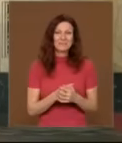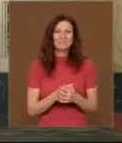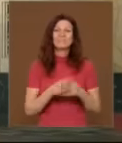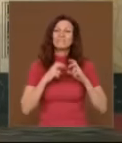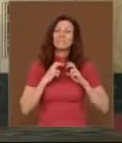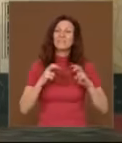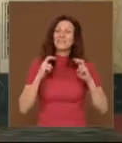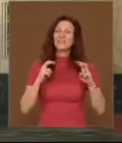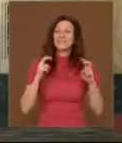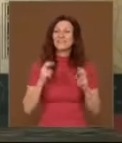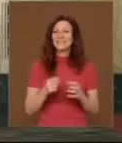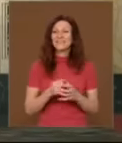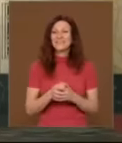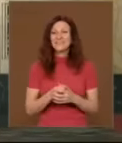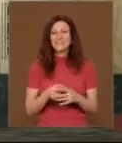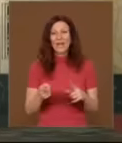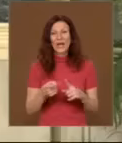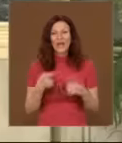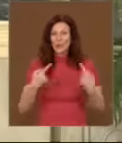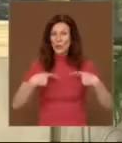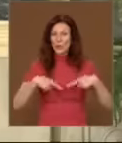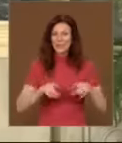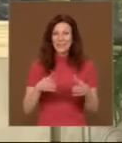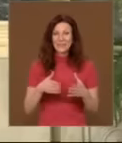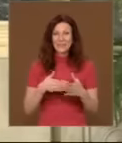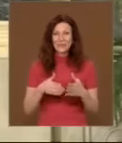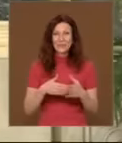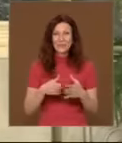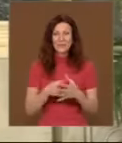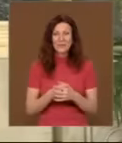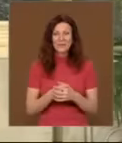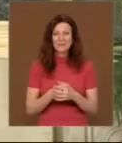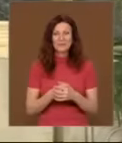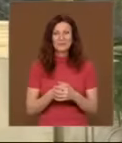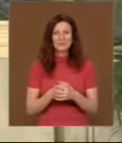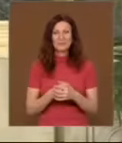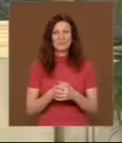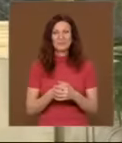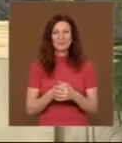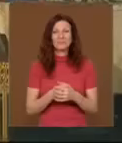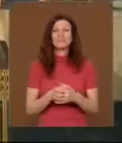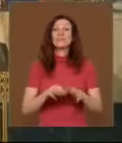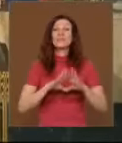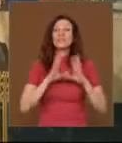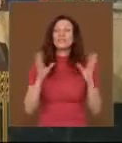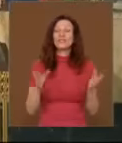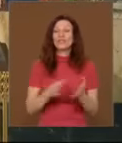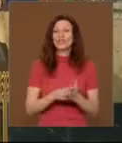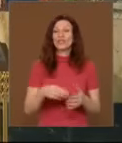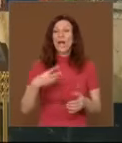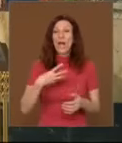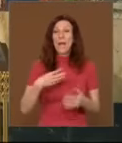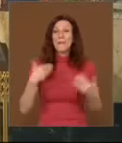Възгласите от пасхалната утринна служба произнасят епископите, мелнишки